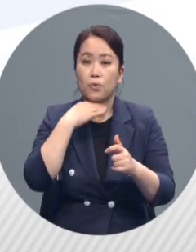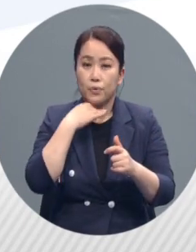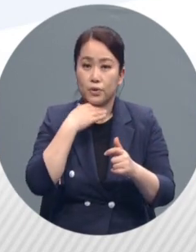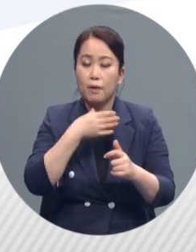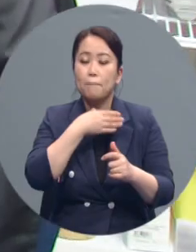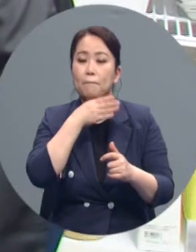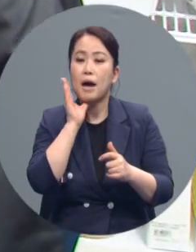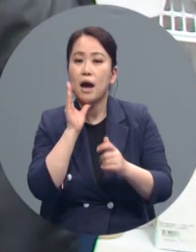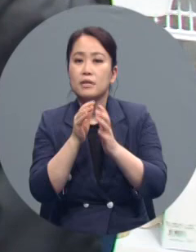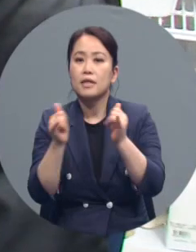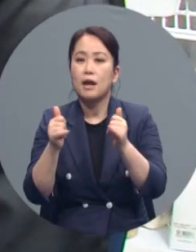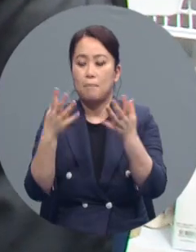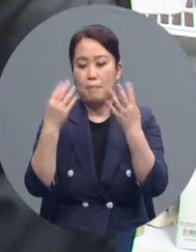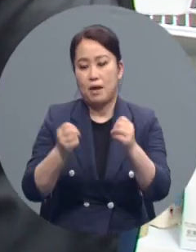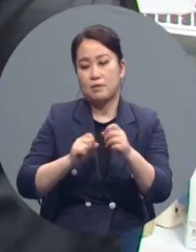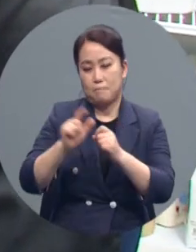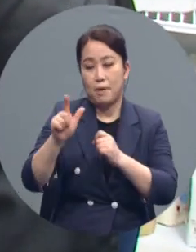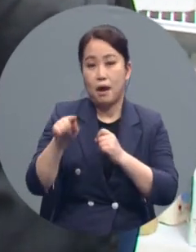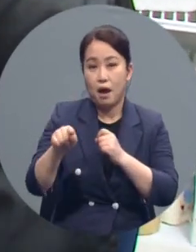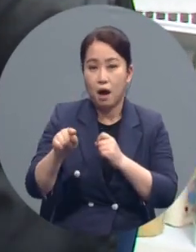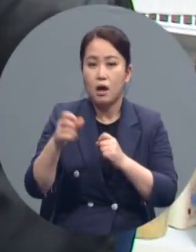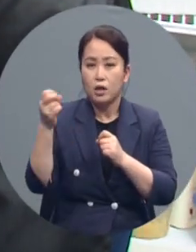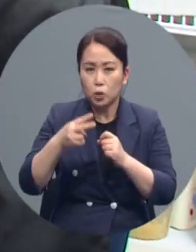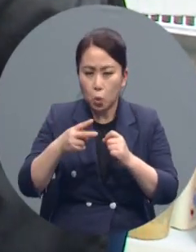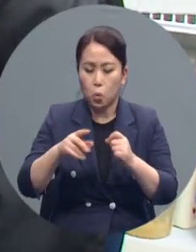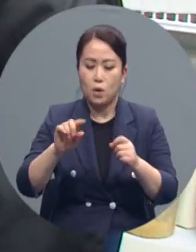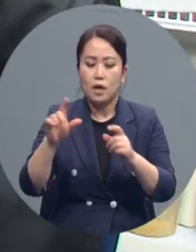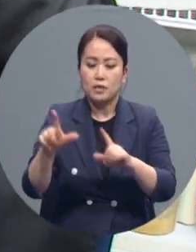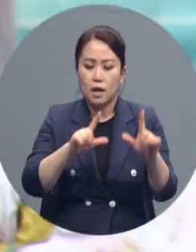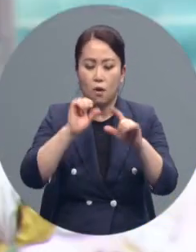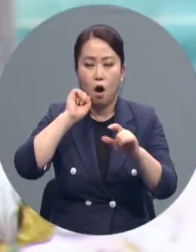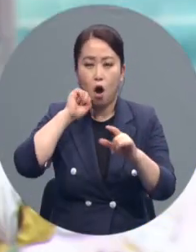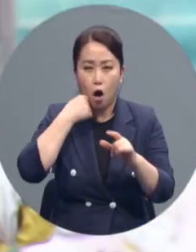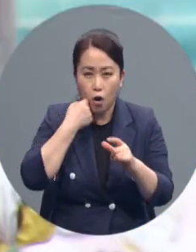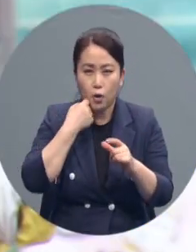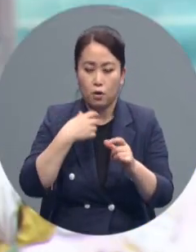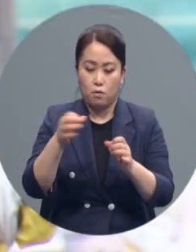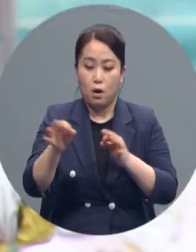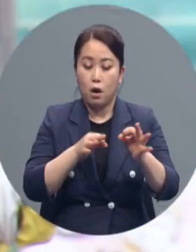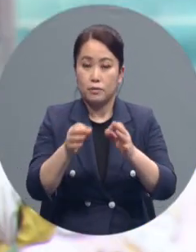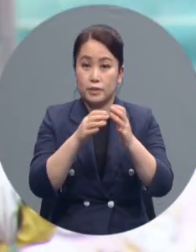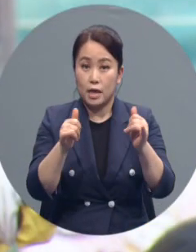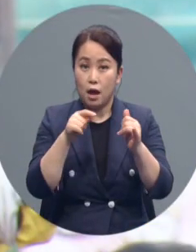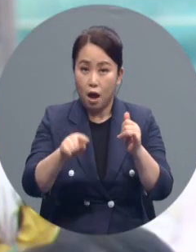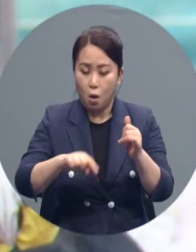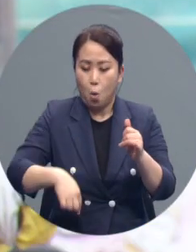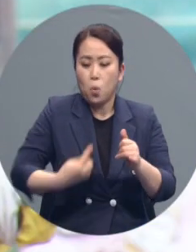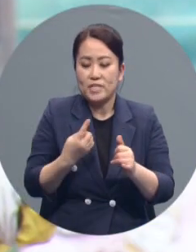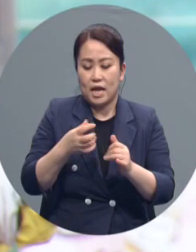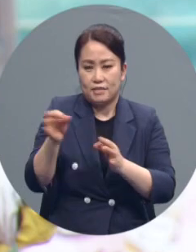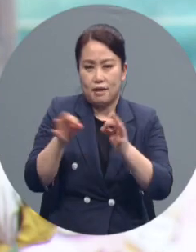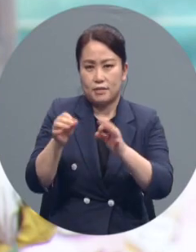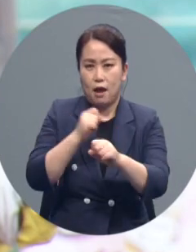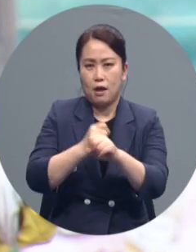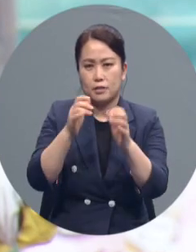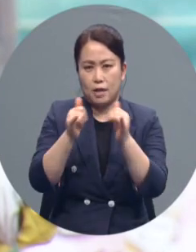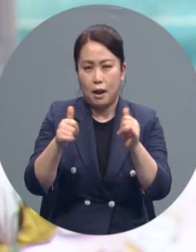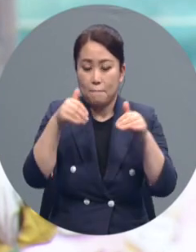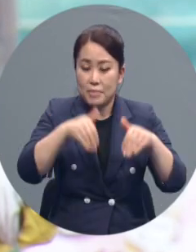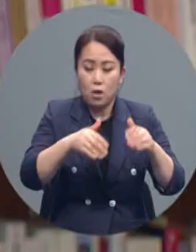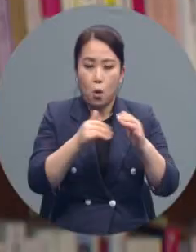높았습니다 여기에 영세자영업자 로 분류되는 고용은 없는 자영업자도 빠르게 늘어난 것으로